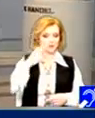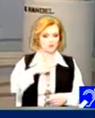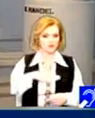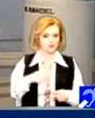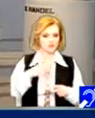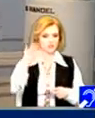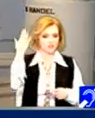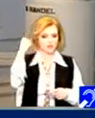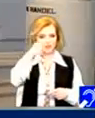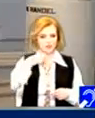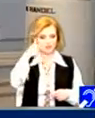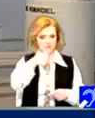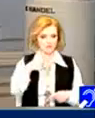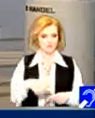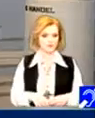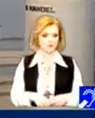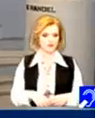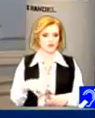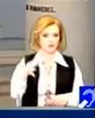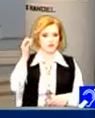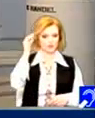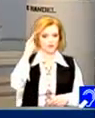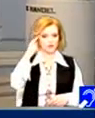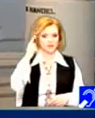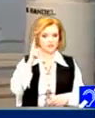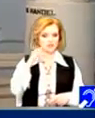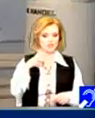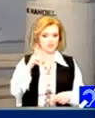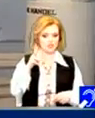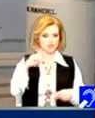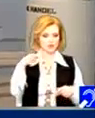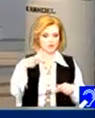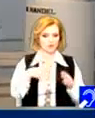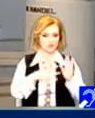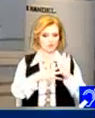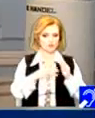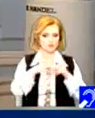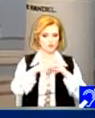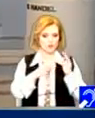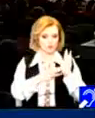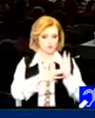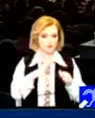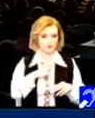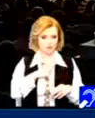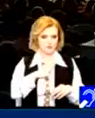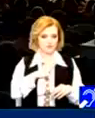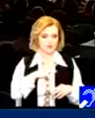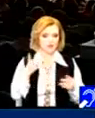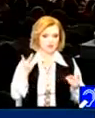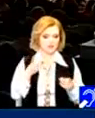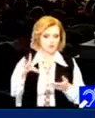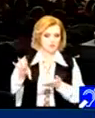mă gândesc că cei de la 1918 rămân a fi un exemplu demn de urmat. Concertul a